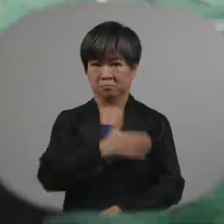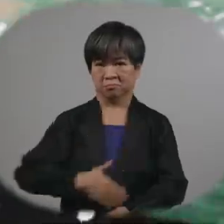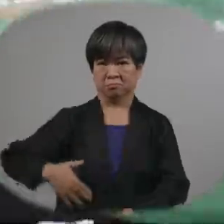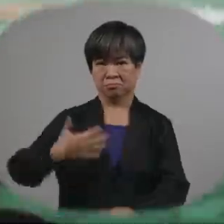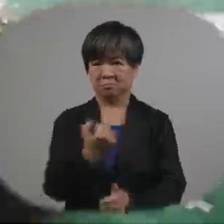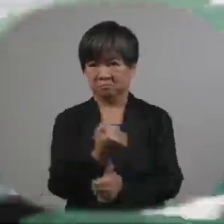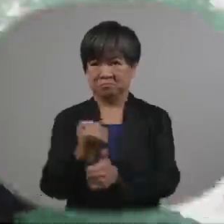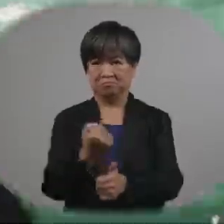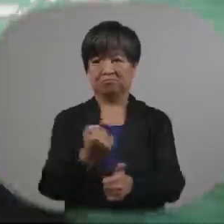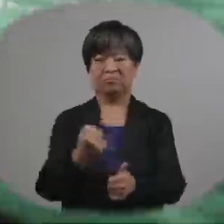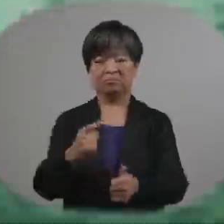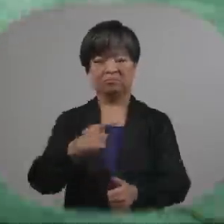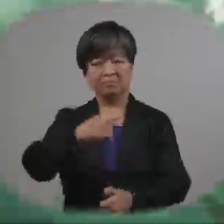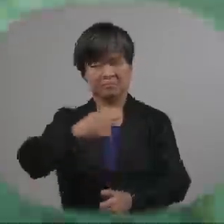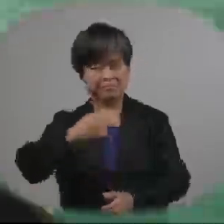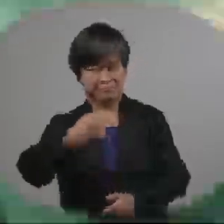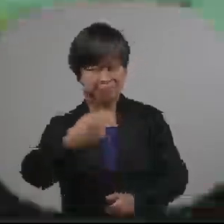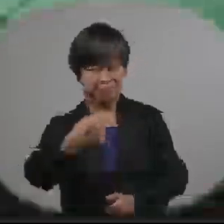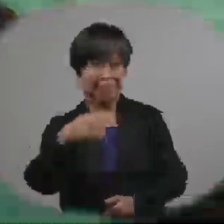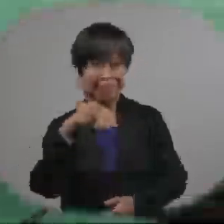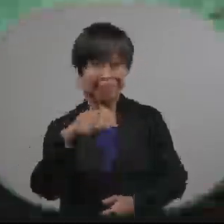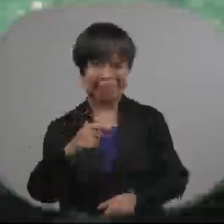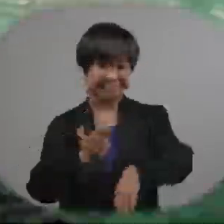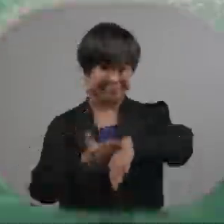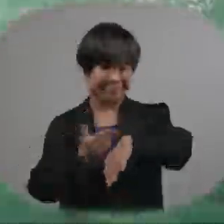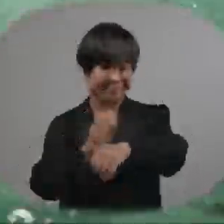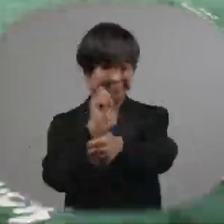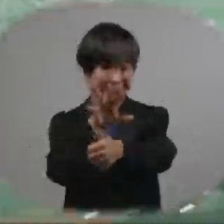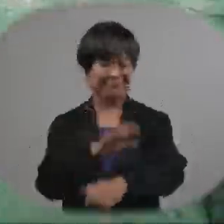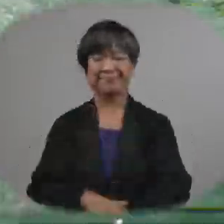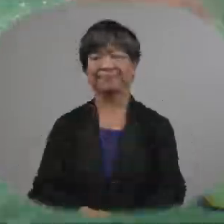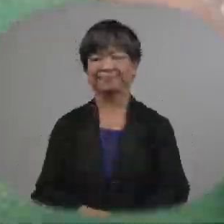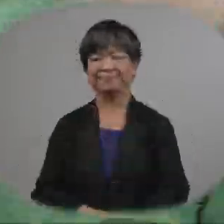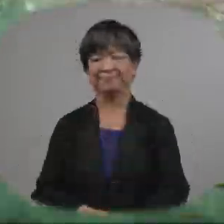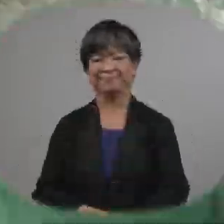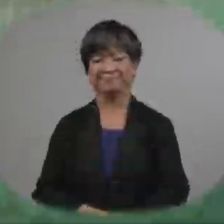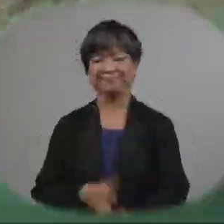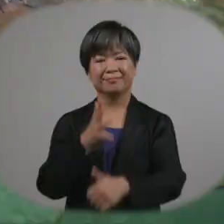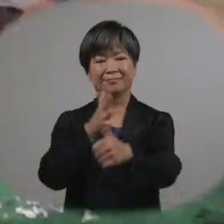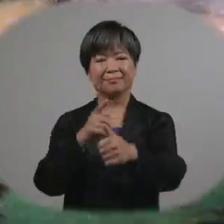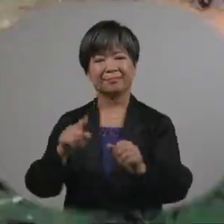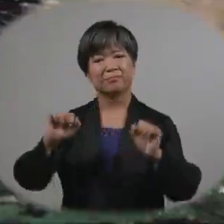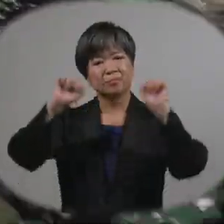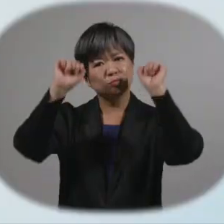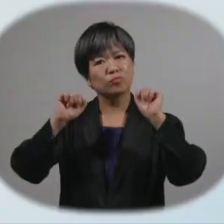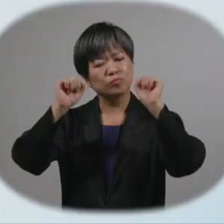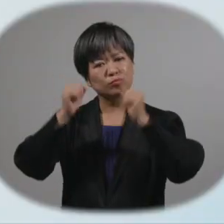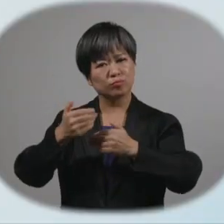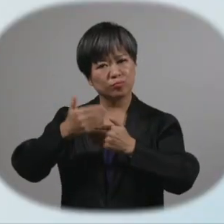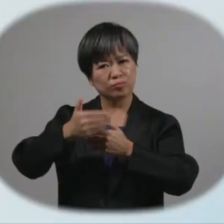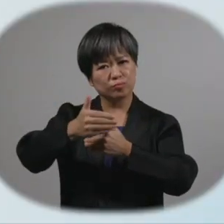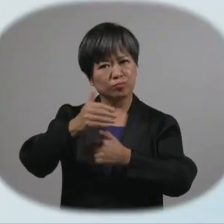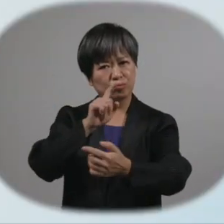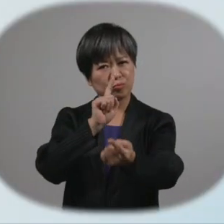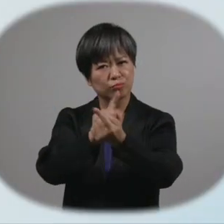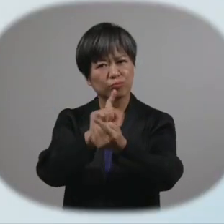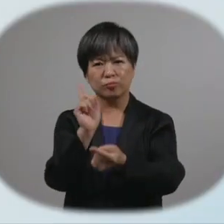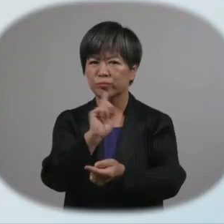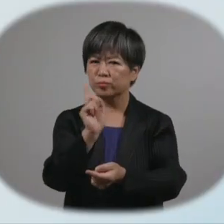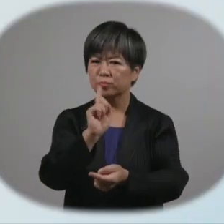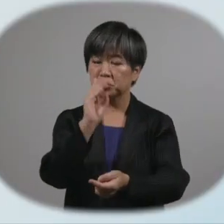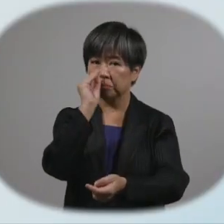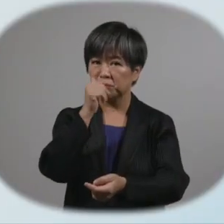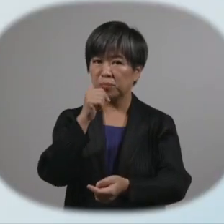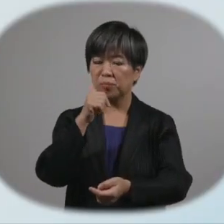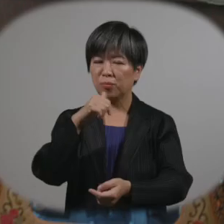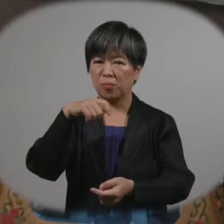一个游泳的动作，应该是小技巧。 那你在运动生涯过程中有没有遇到什么特别有